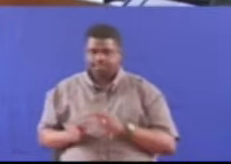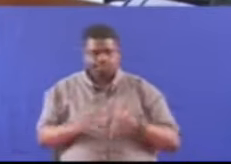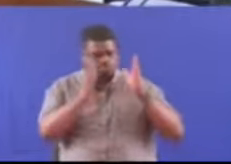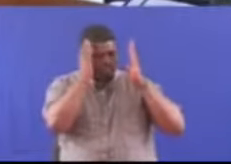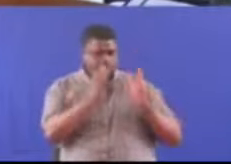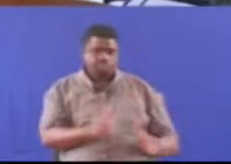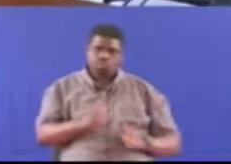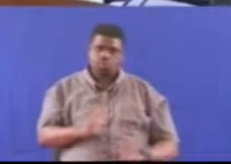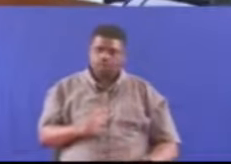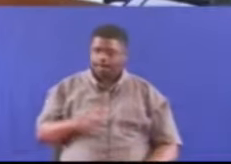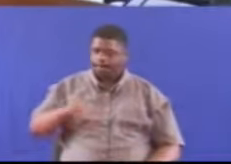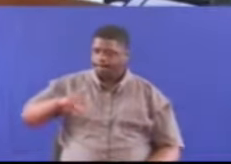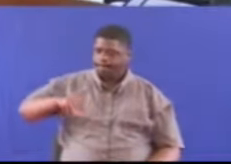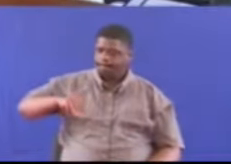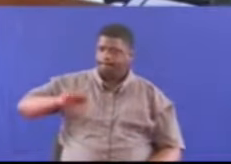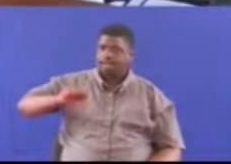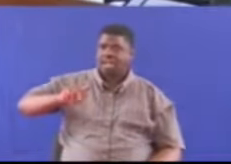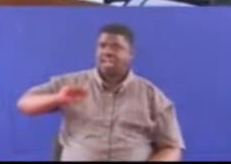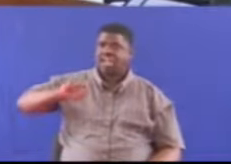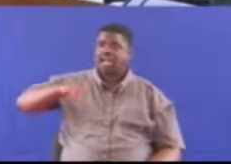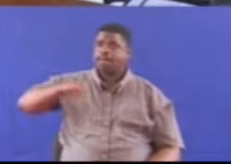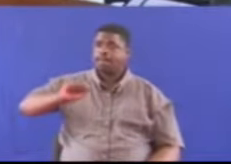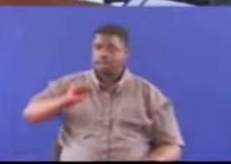Makamba waziri,